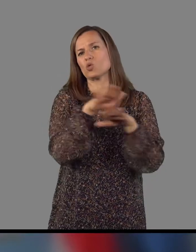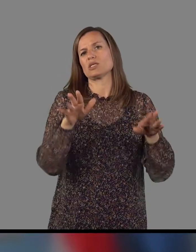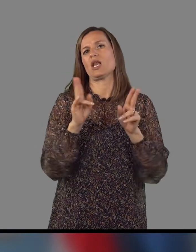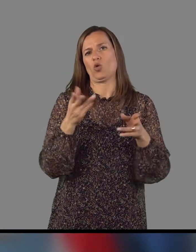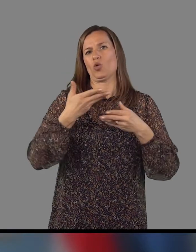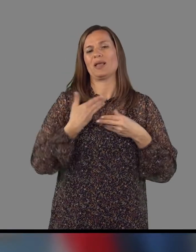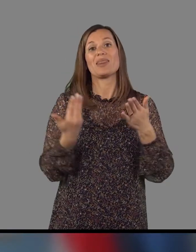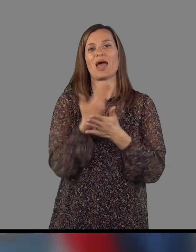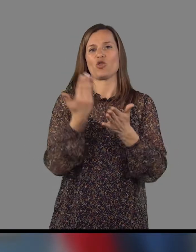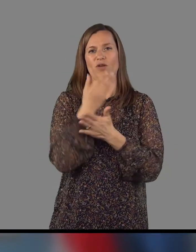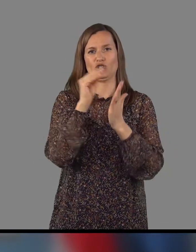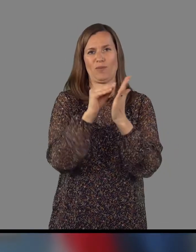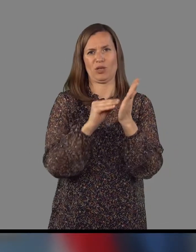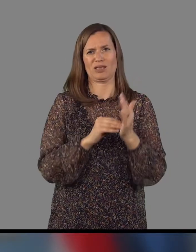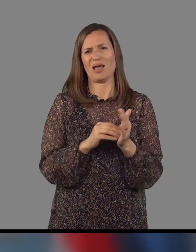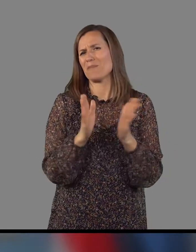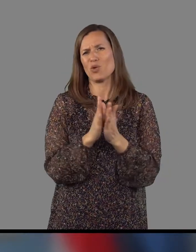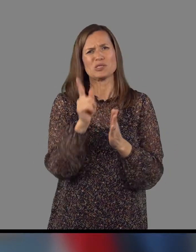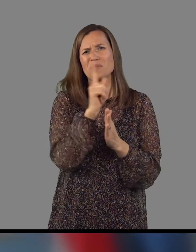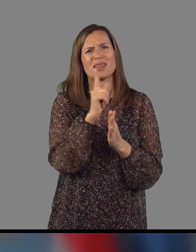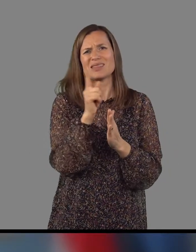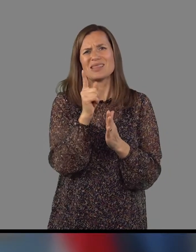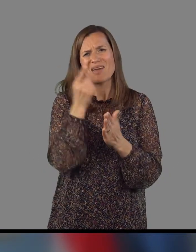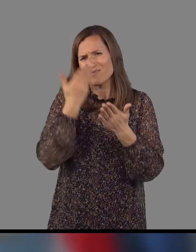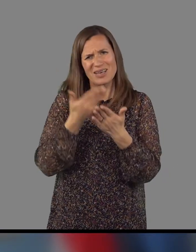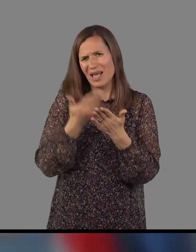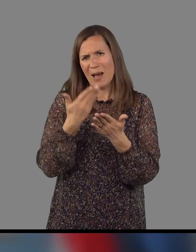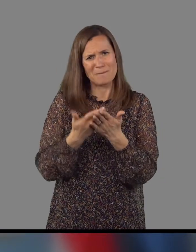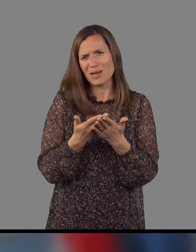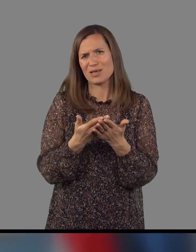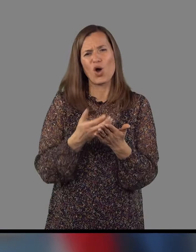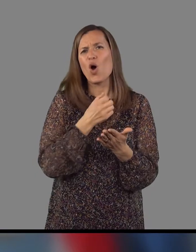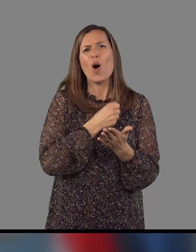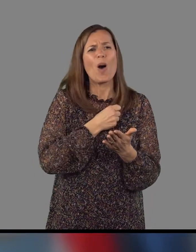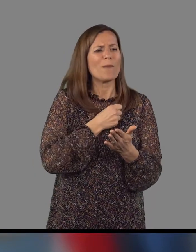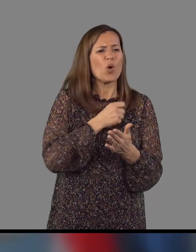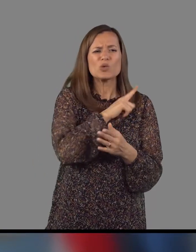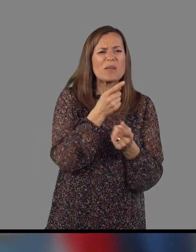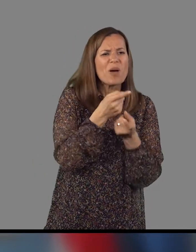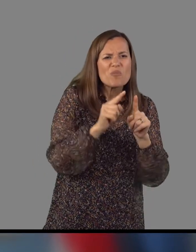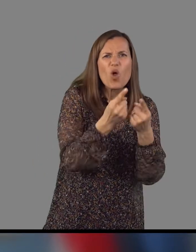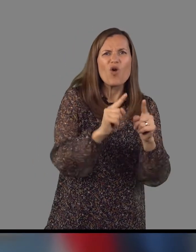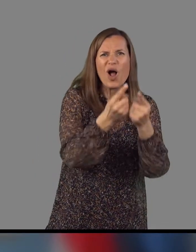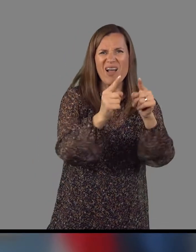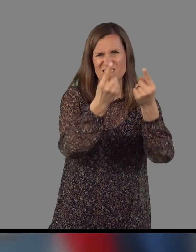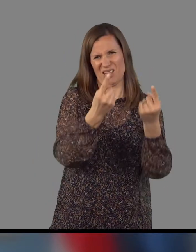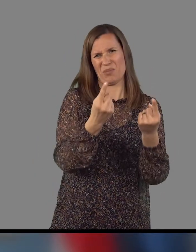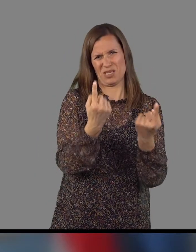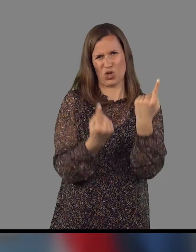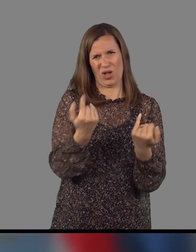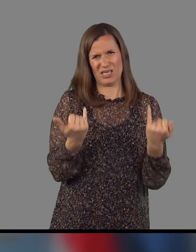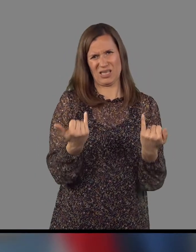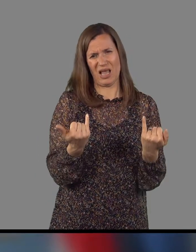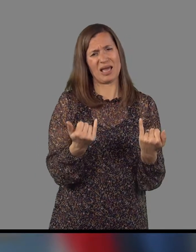dobili najnovejše podatke. Prosimo, da ne nasedajo pacienti in vsi državljani provokacijam, ki se pojavljajo v tem